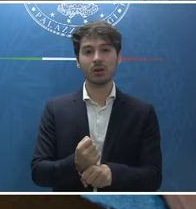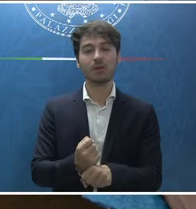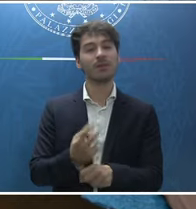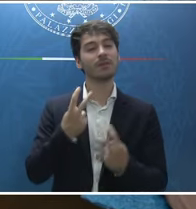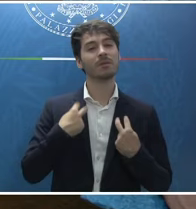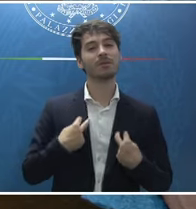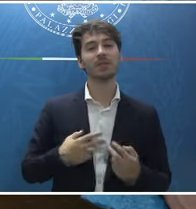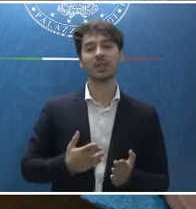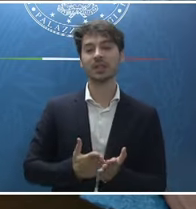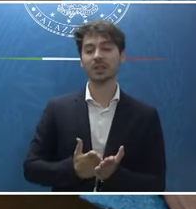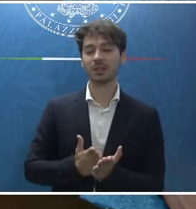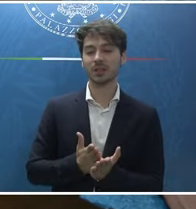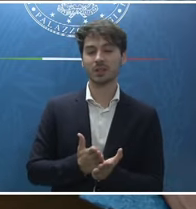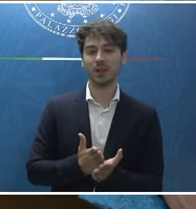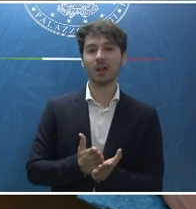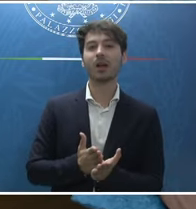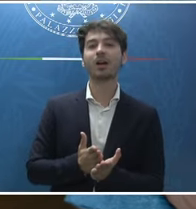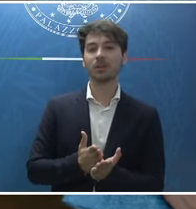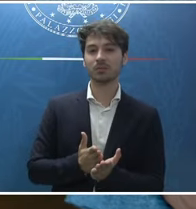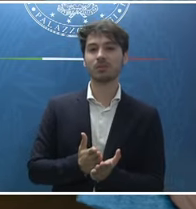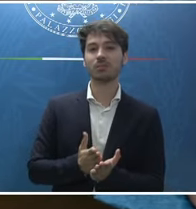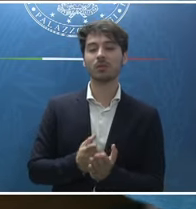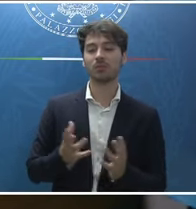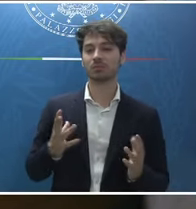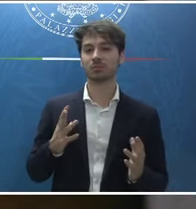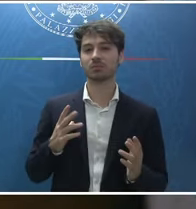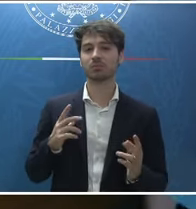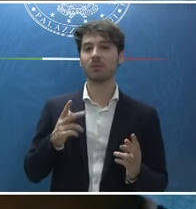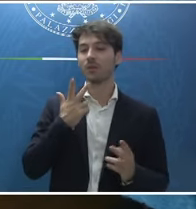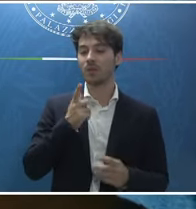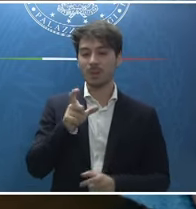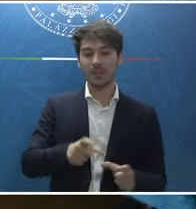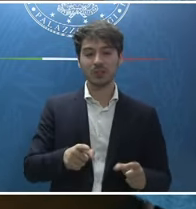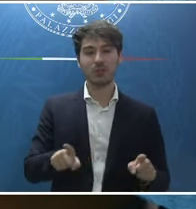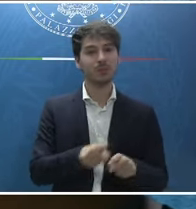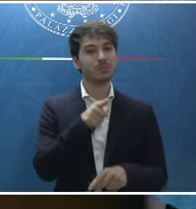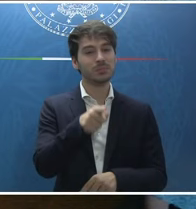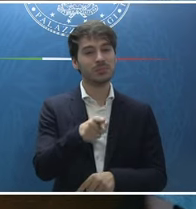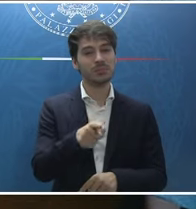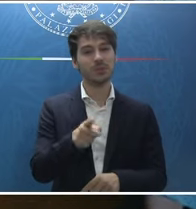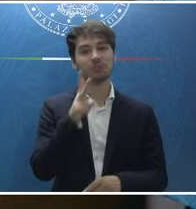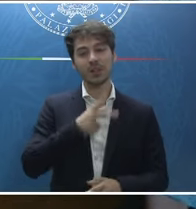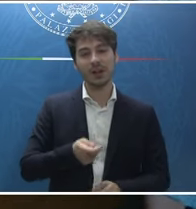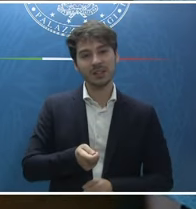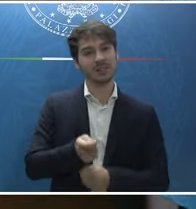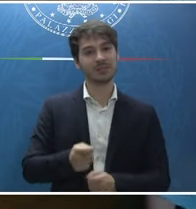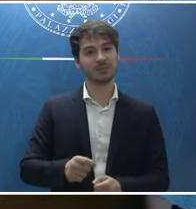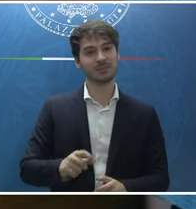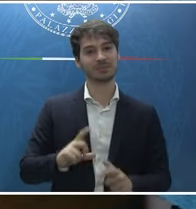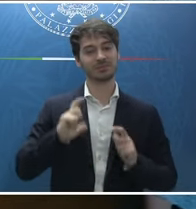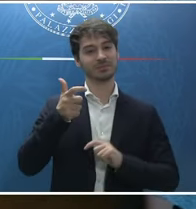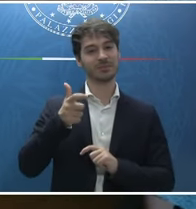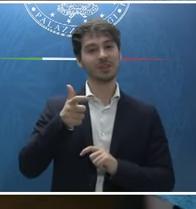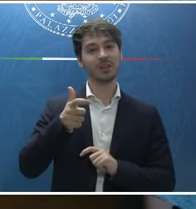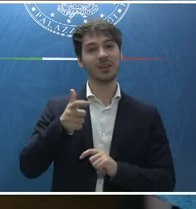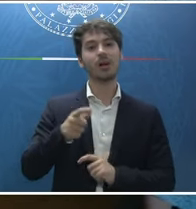loro vita a sollevare le persone come te. Quindi non sei solo, ci sono